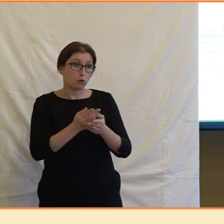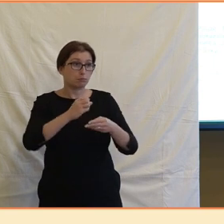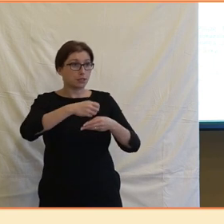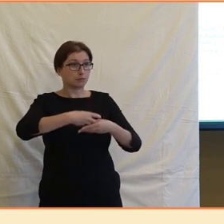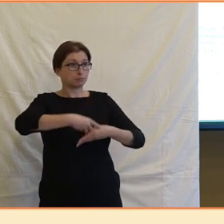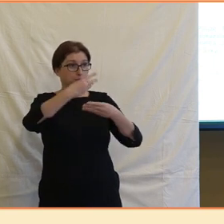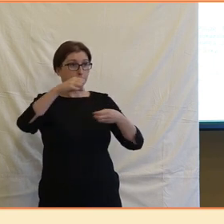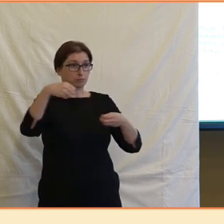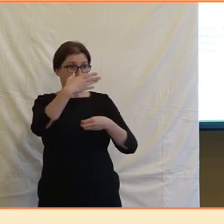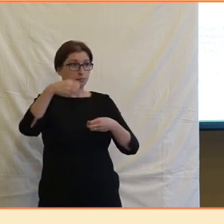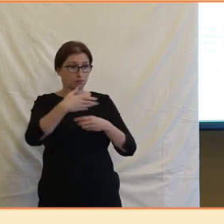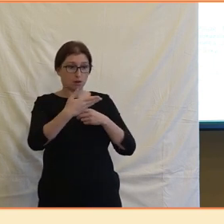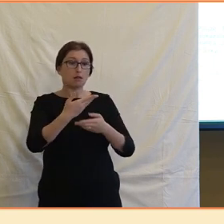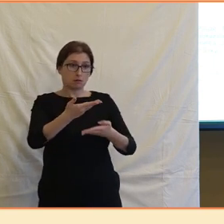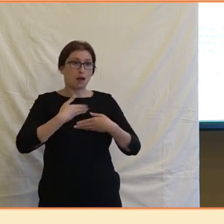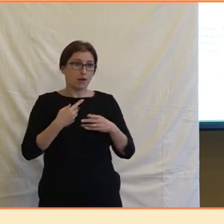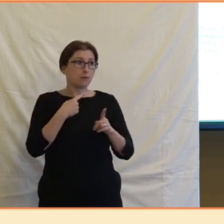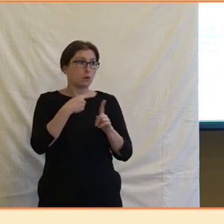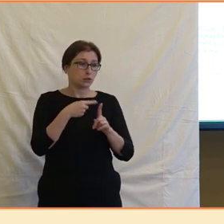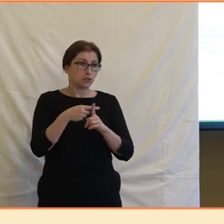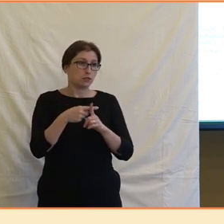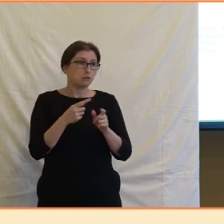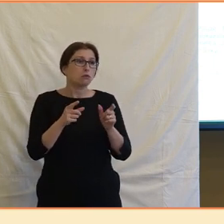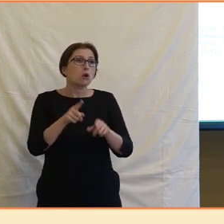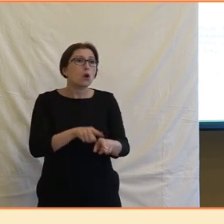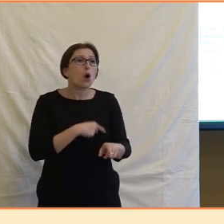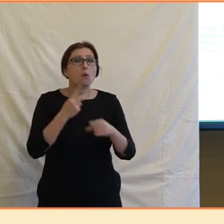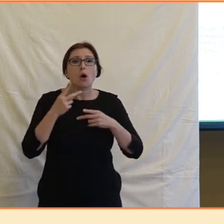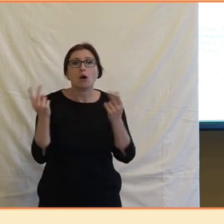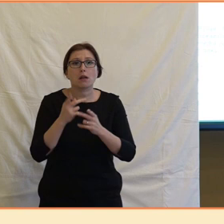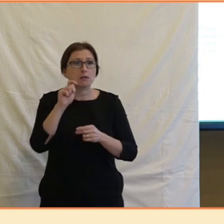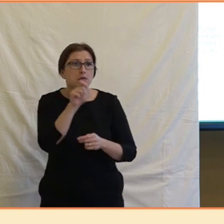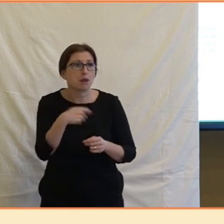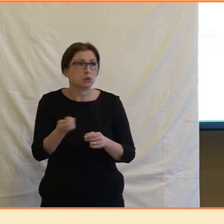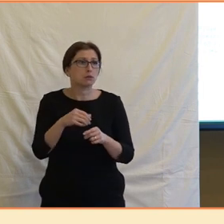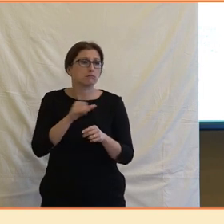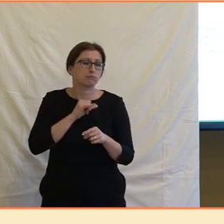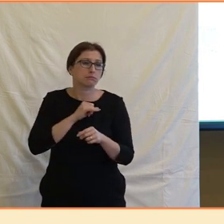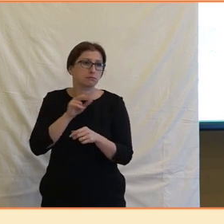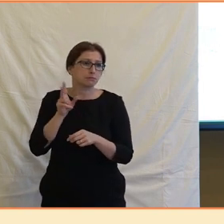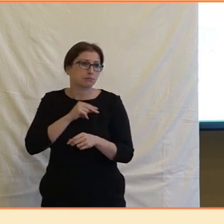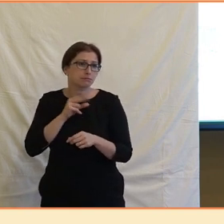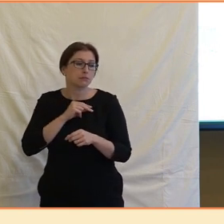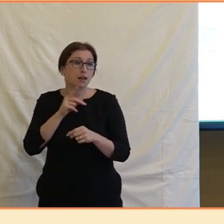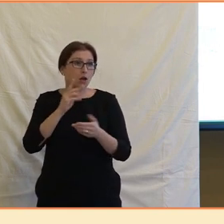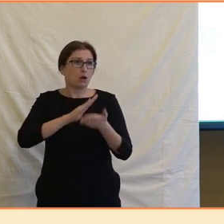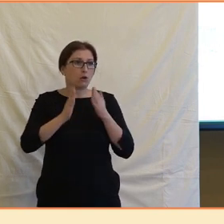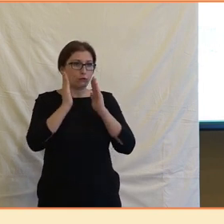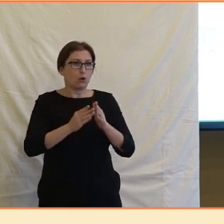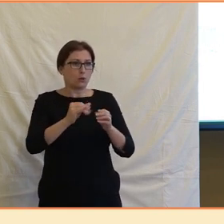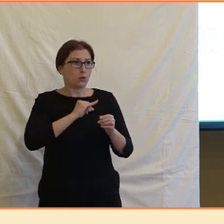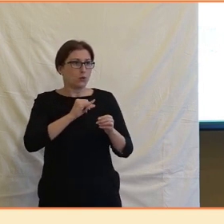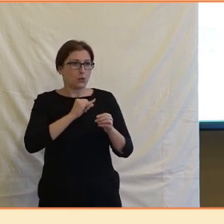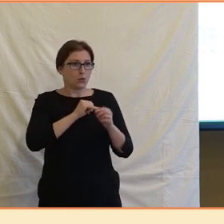pozitivní vliv a to například nemusíme tak dlouho hledat informace, které nás zajímají. Na druhou stranu